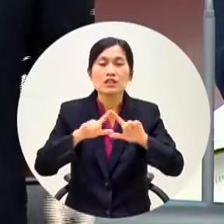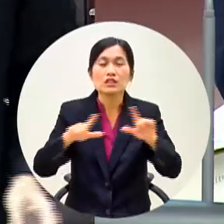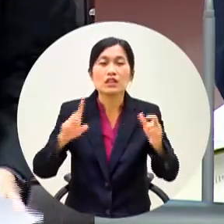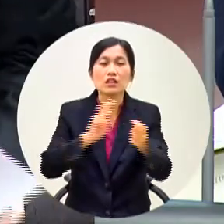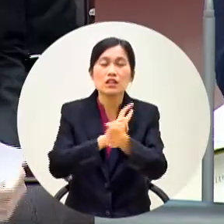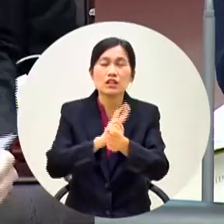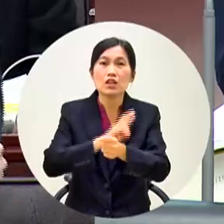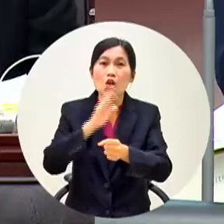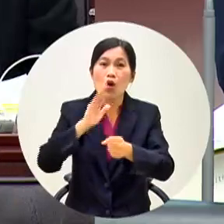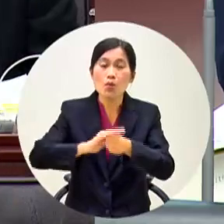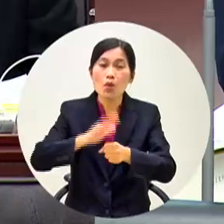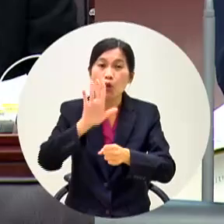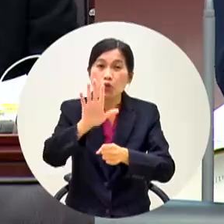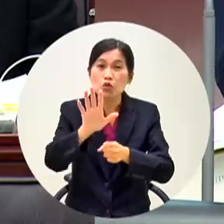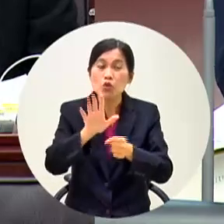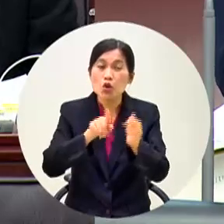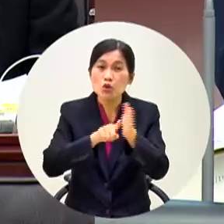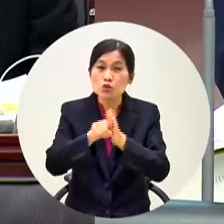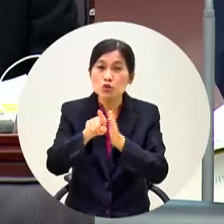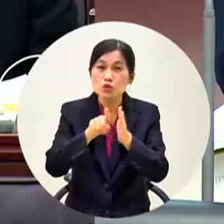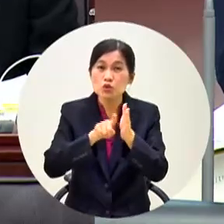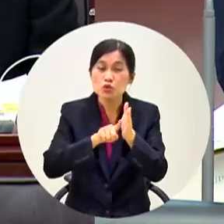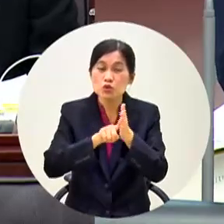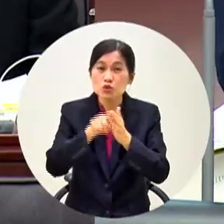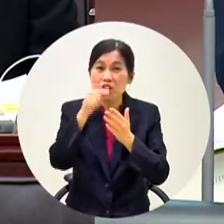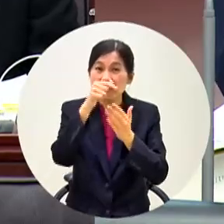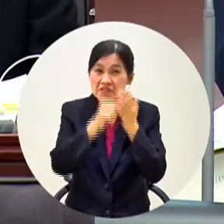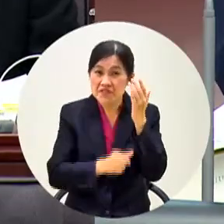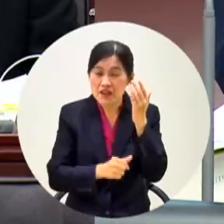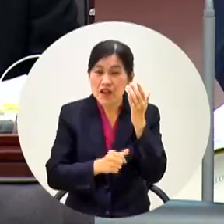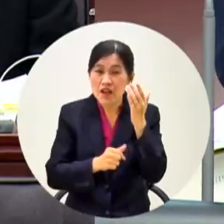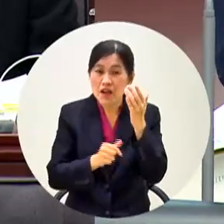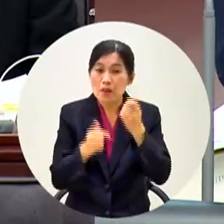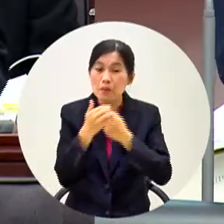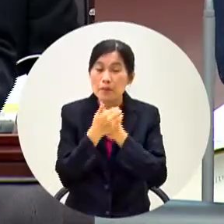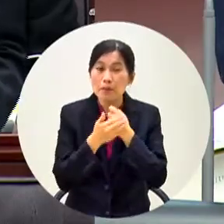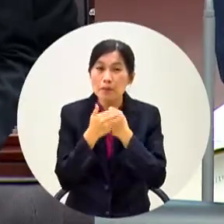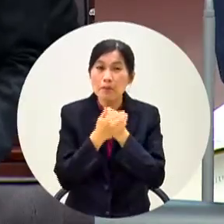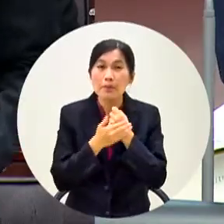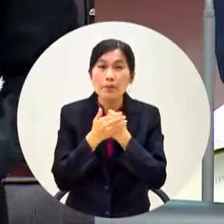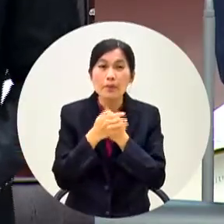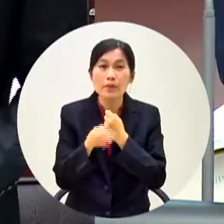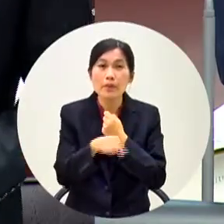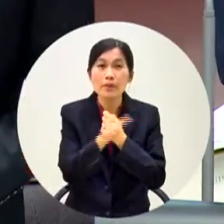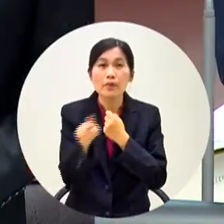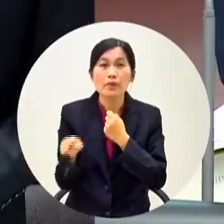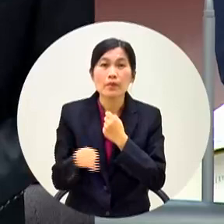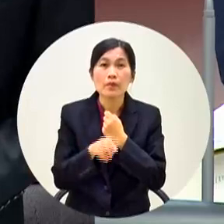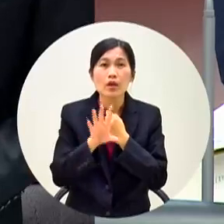一样有所谓的专案专法来做保障？市长有吗？